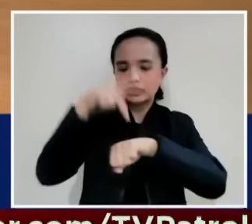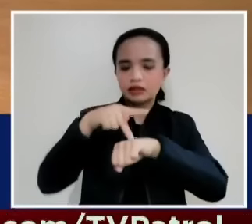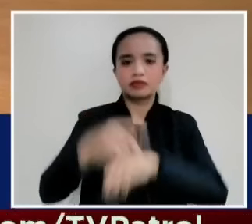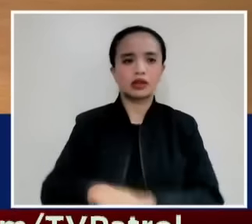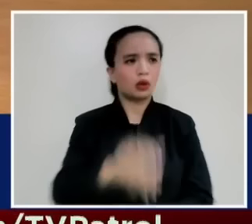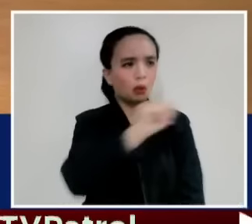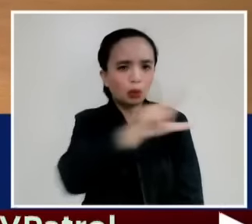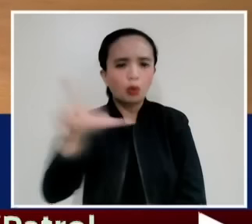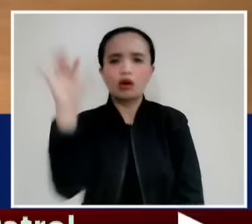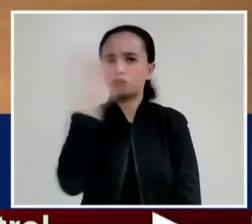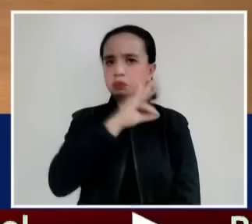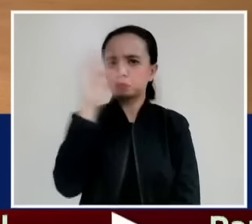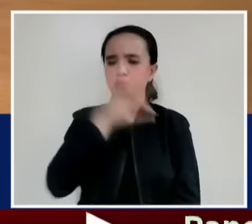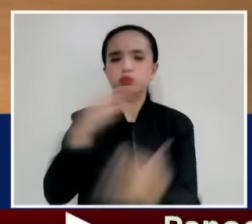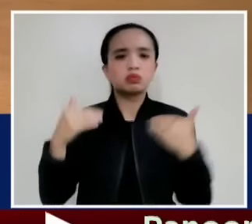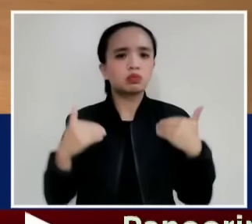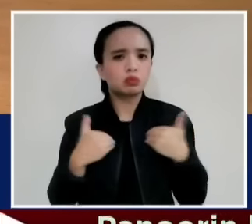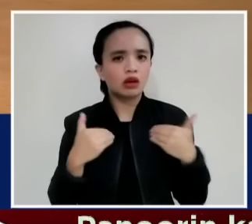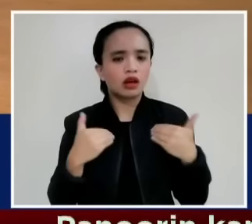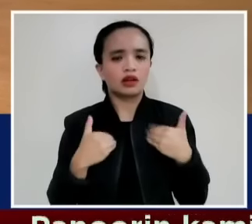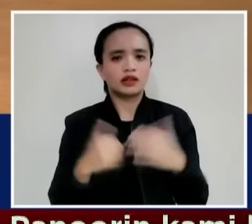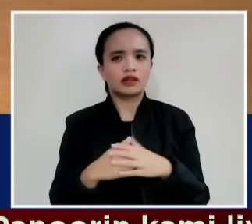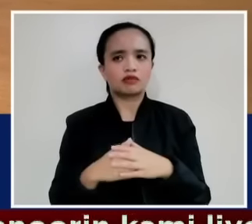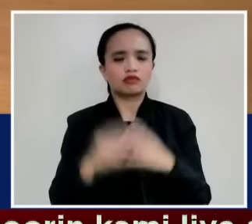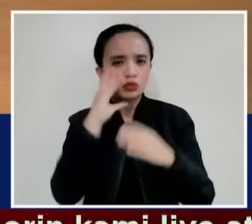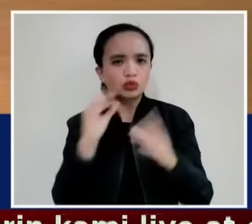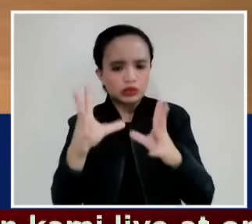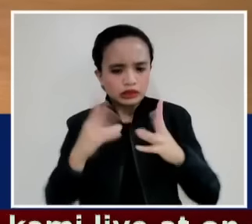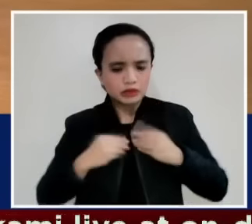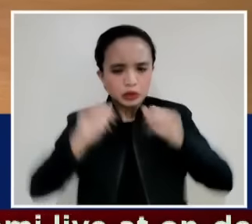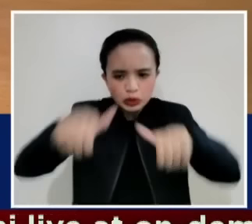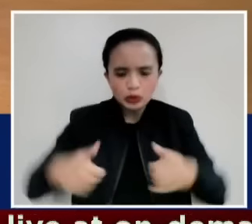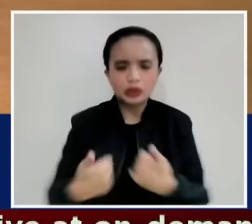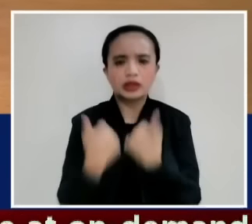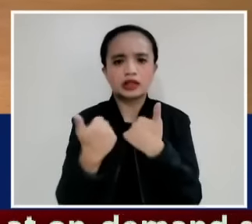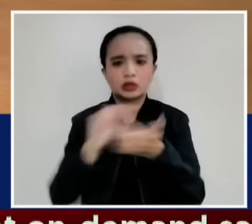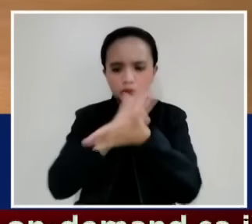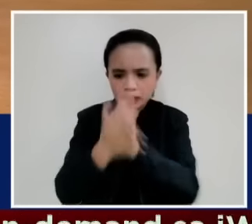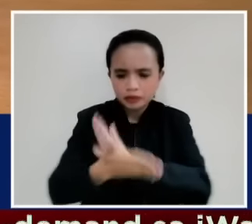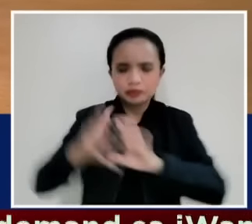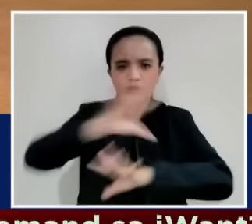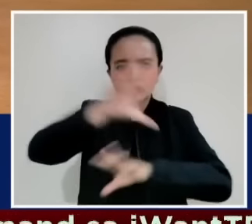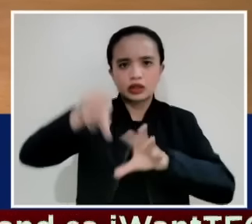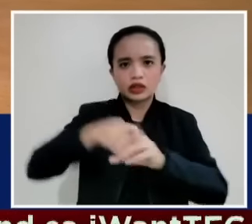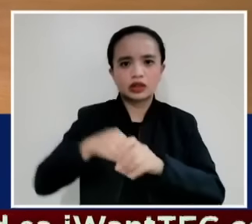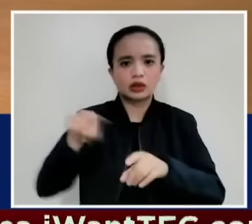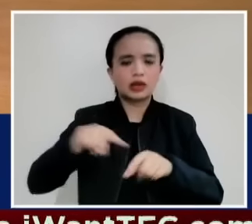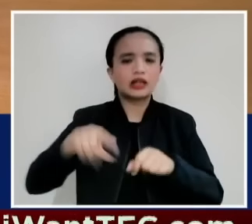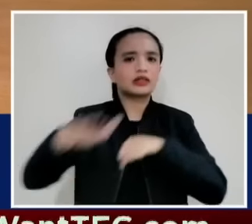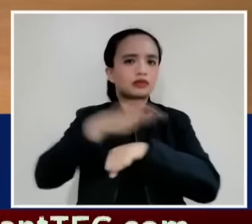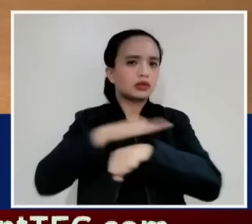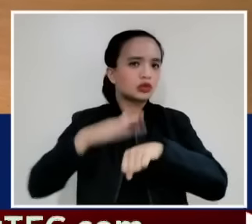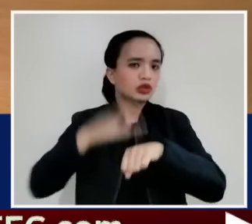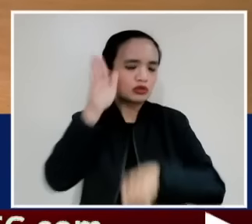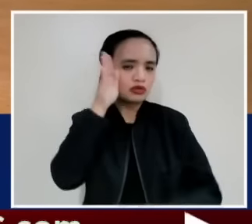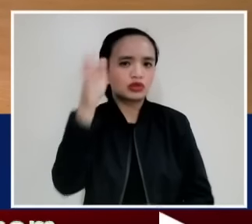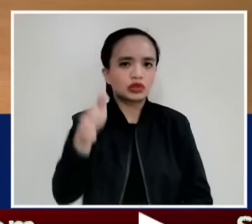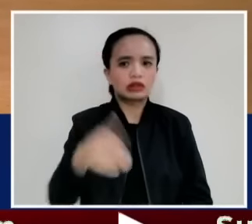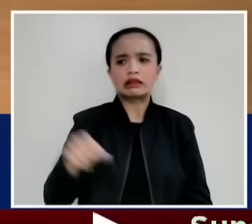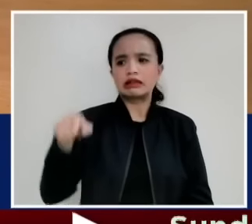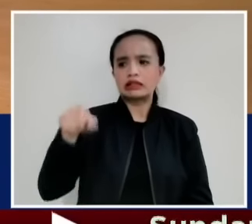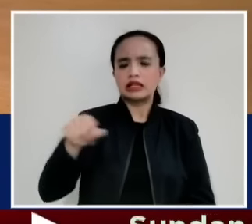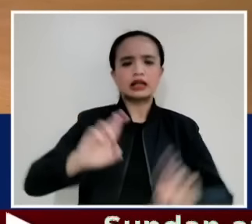has unanimously risen to the challenge that we have made to them to be part of our nation's future. Handa silang maghandog